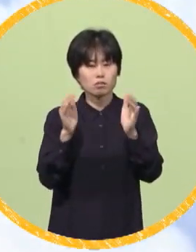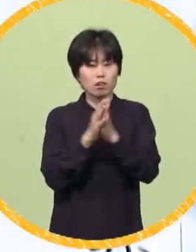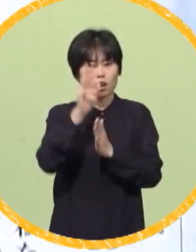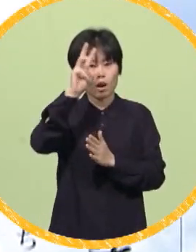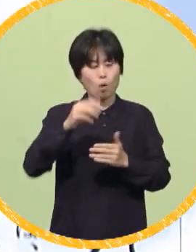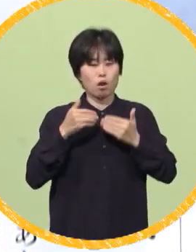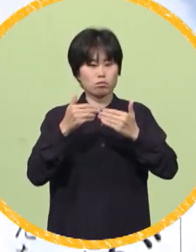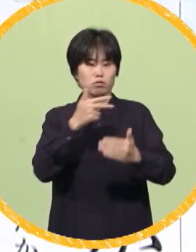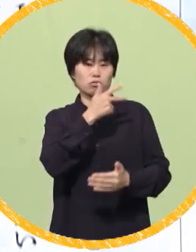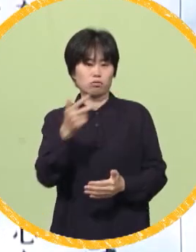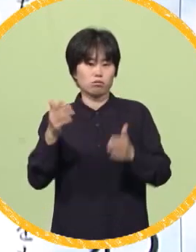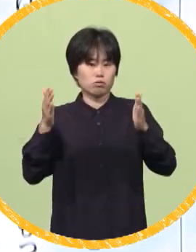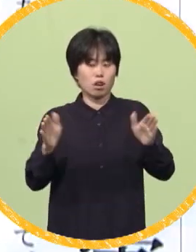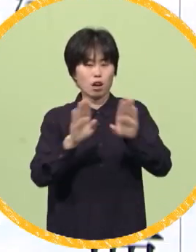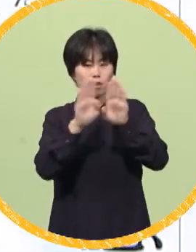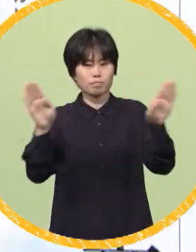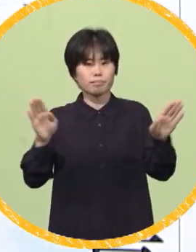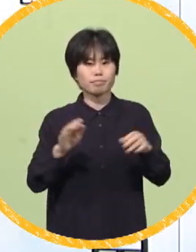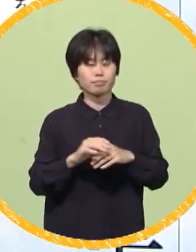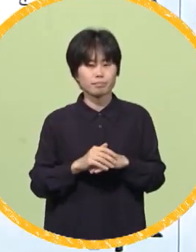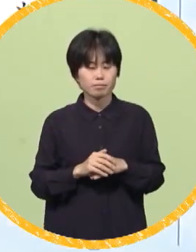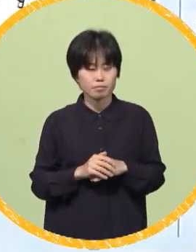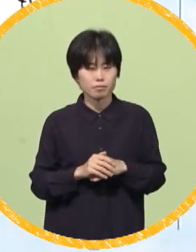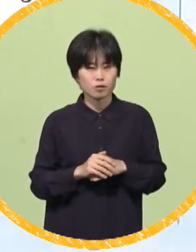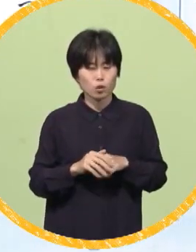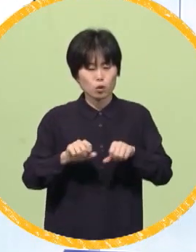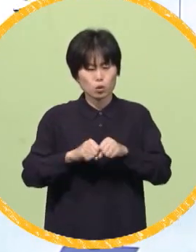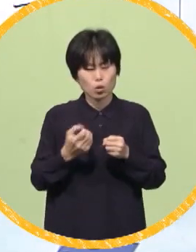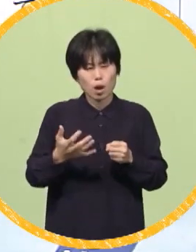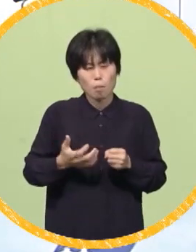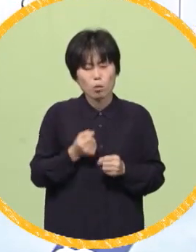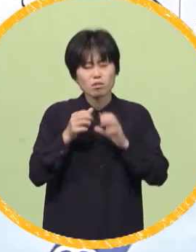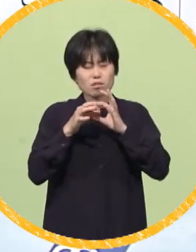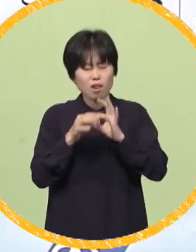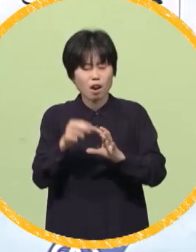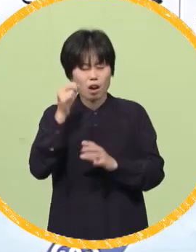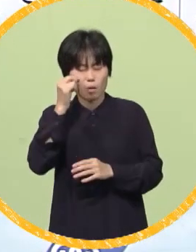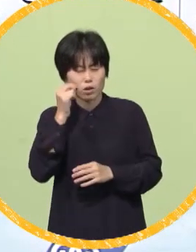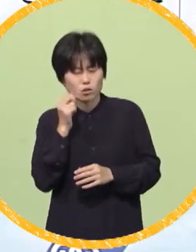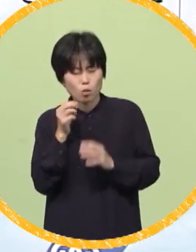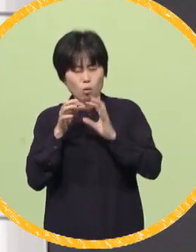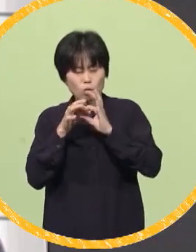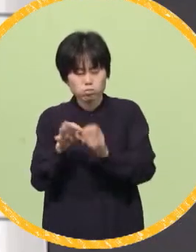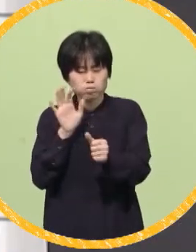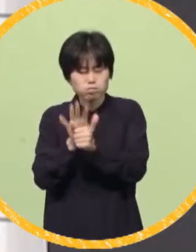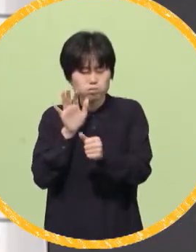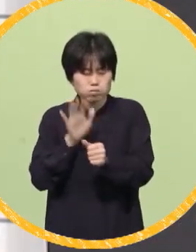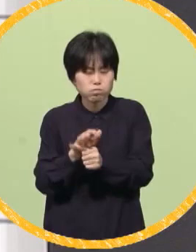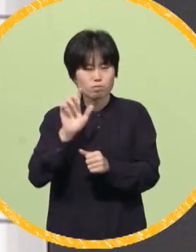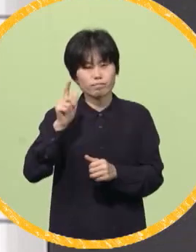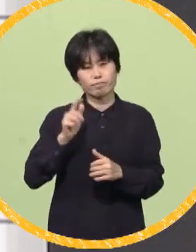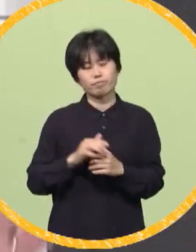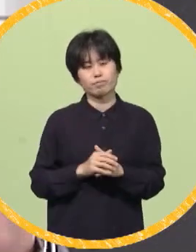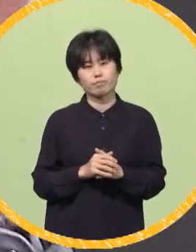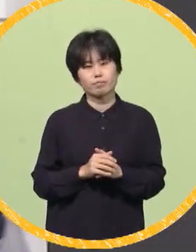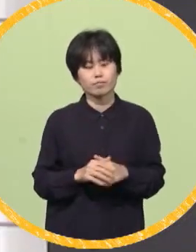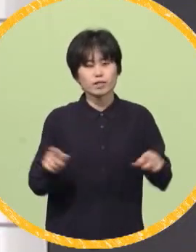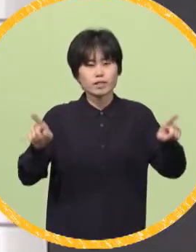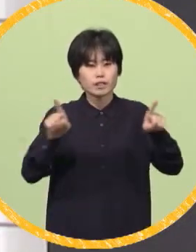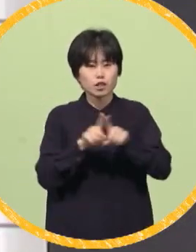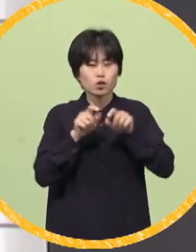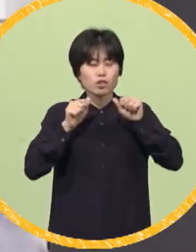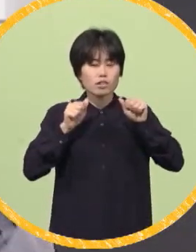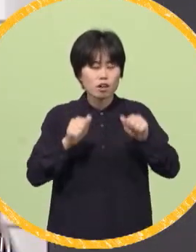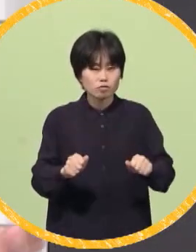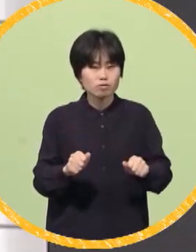進週間いよいよ始まるんですけれども、 やっぱり障害のある方がかわいそうだから何とか仕上げなきゃいけないじゃなくて、うん、一緒にや